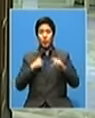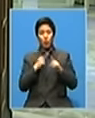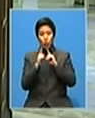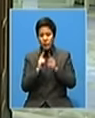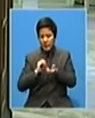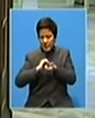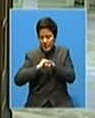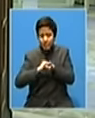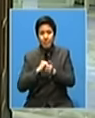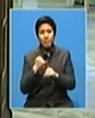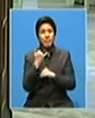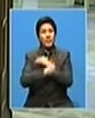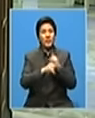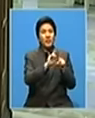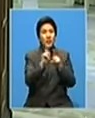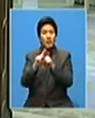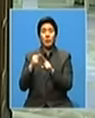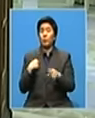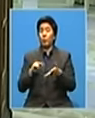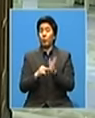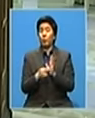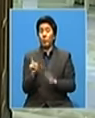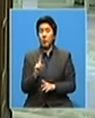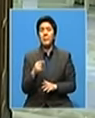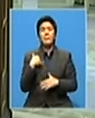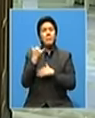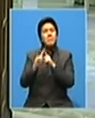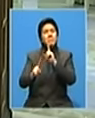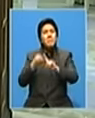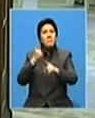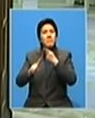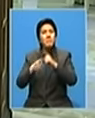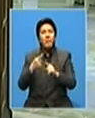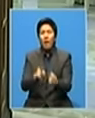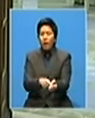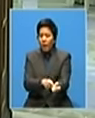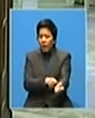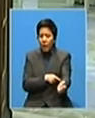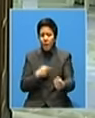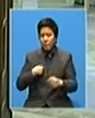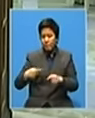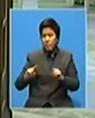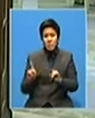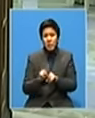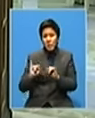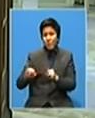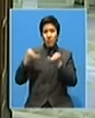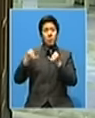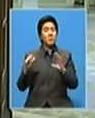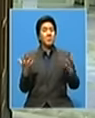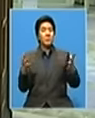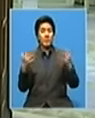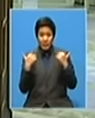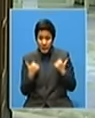แน่นแฟ้นนะครับกับทุกประเทศผมถือว่าทุกคนเป็นมิตรประเทศที่ดีต่อกันมายาวนานนะครับไม่เป็นศัตรูกันวันนี้อาจ